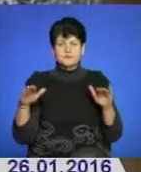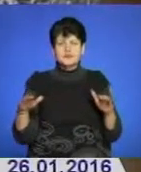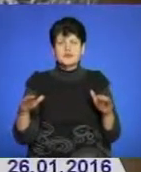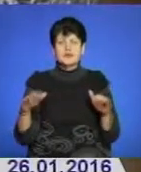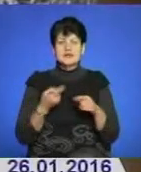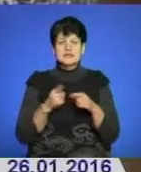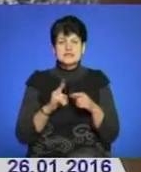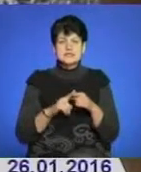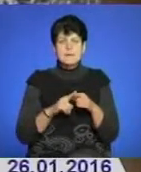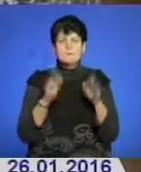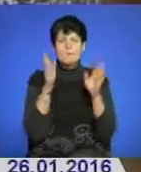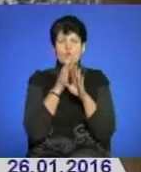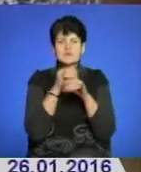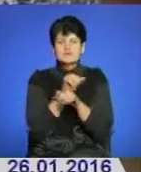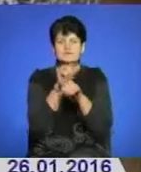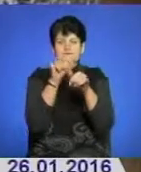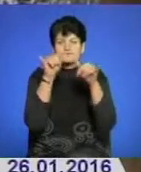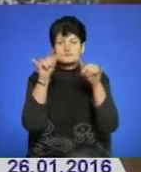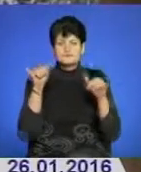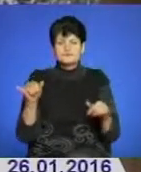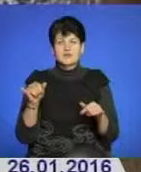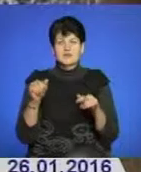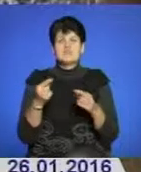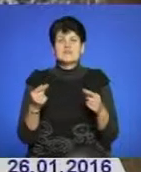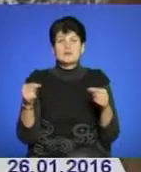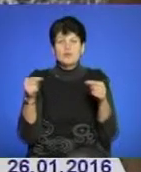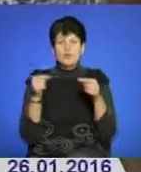таки це повітряно-краплинний механізм передачі, відповідно,